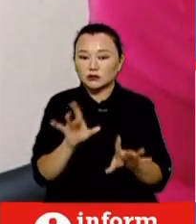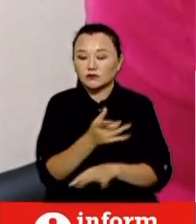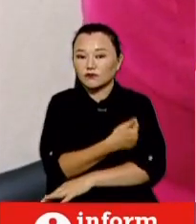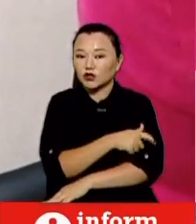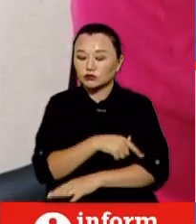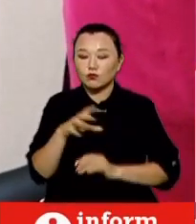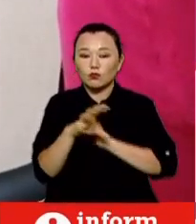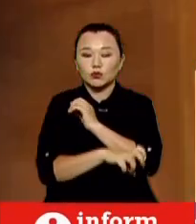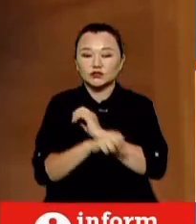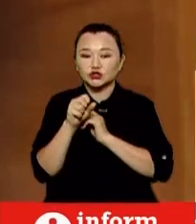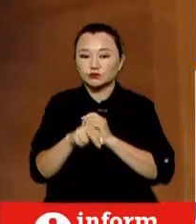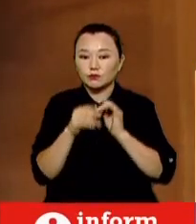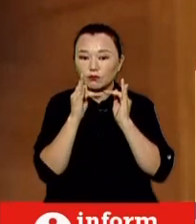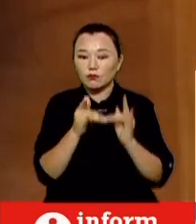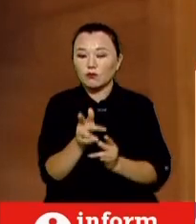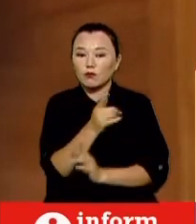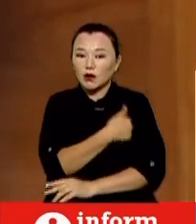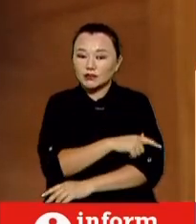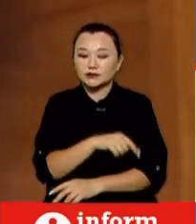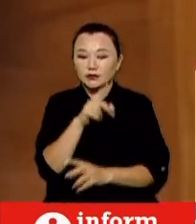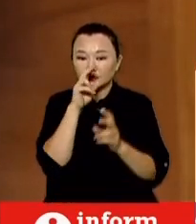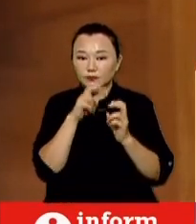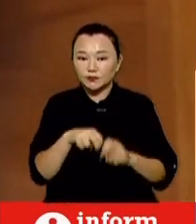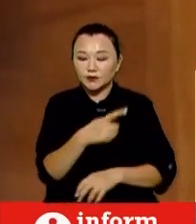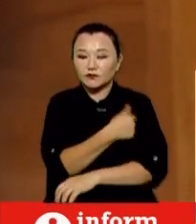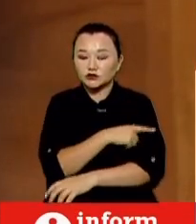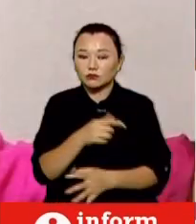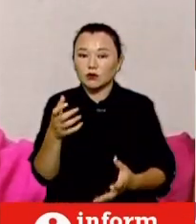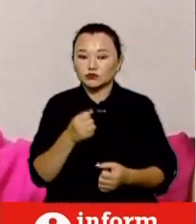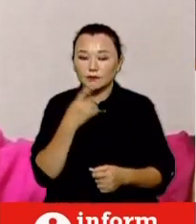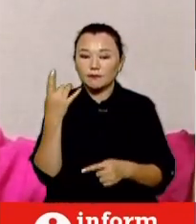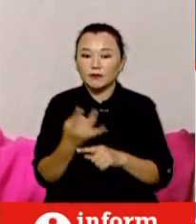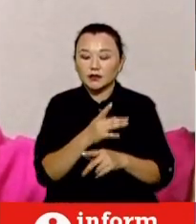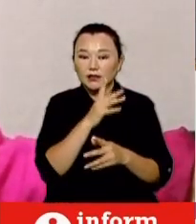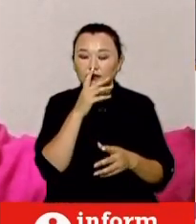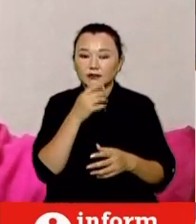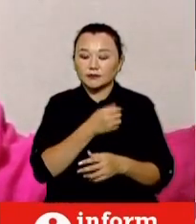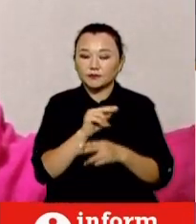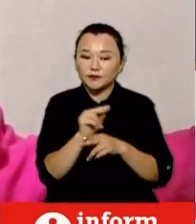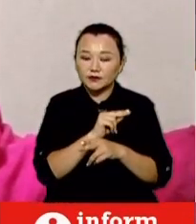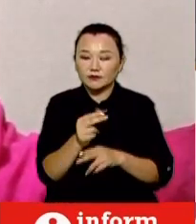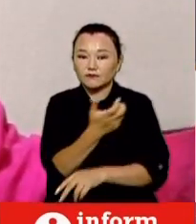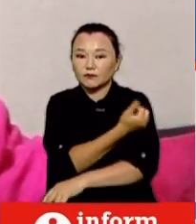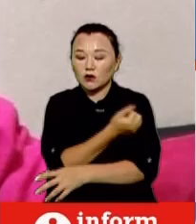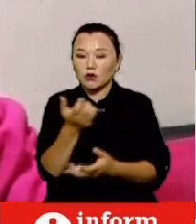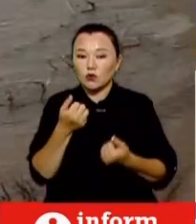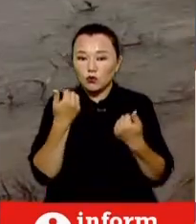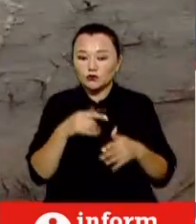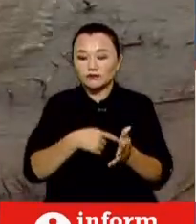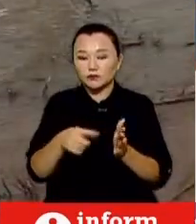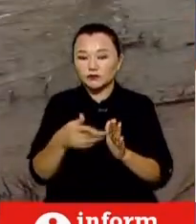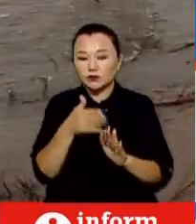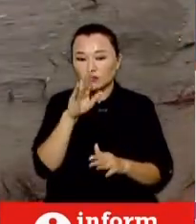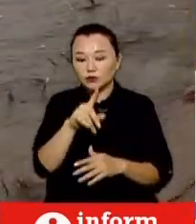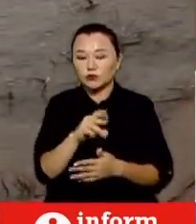После ЧП мальчика положили в больницу. Там под наблюдением врачей он получил первые антирабические вакцины. Ребенка уже выписали домой,